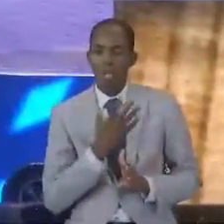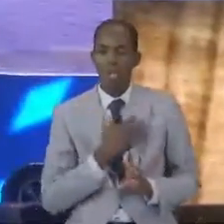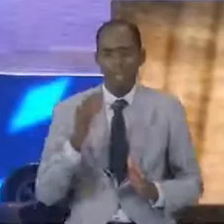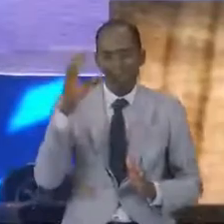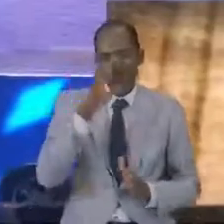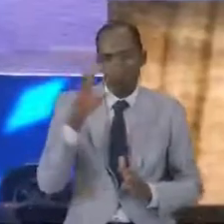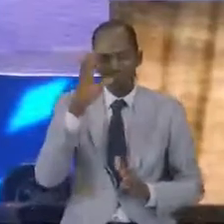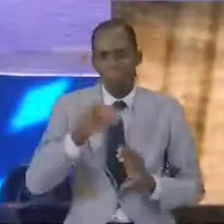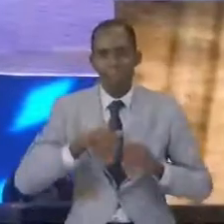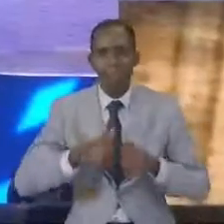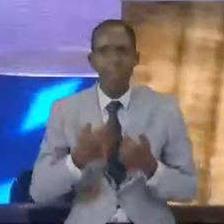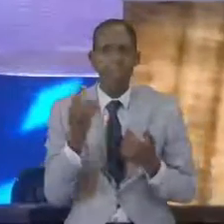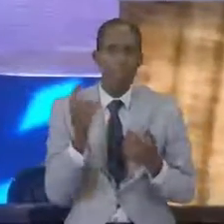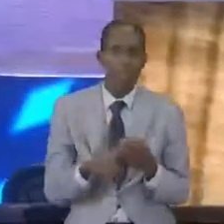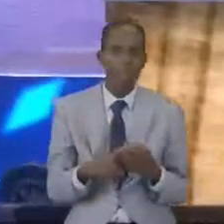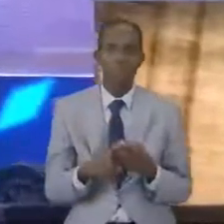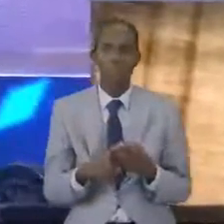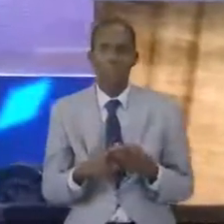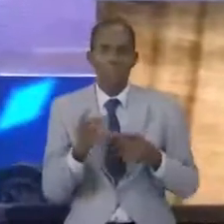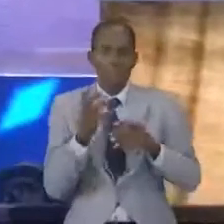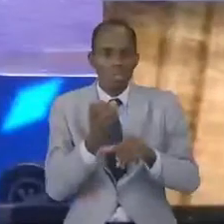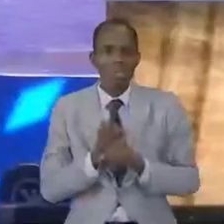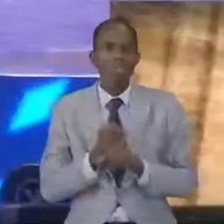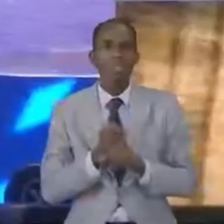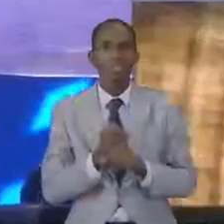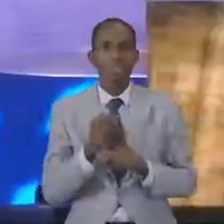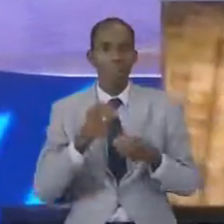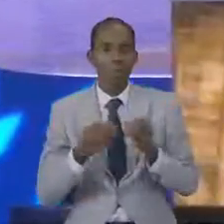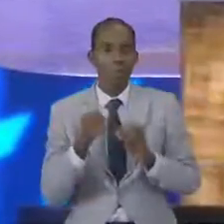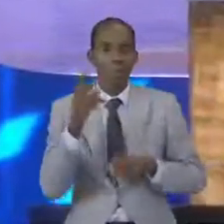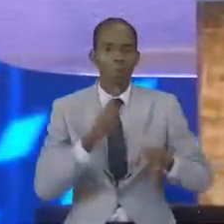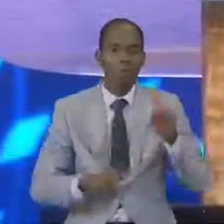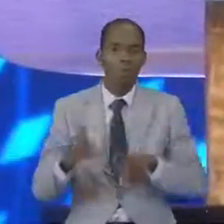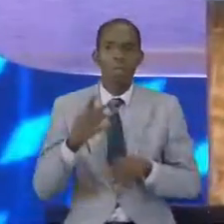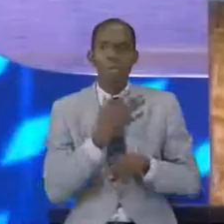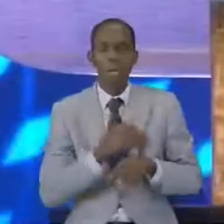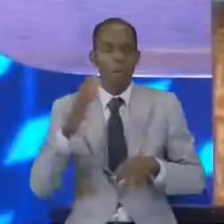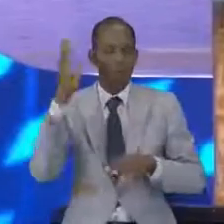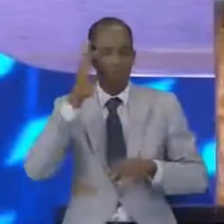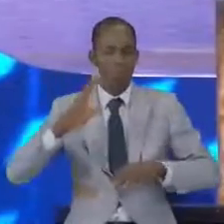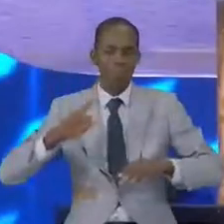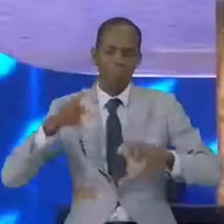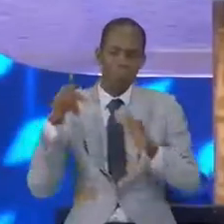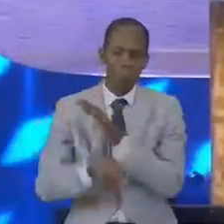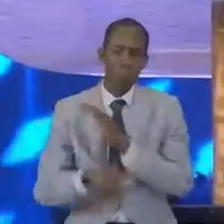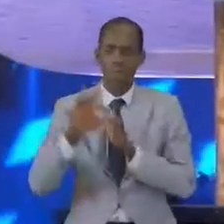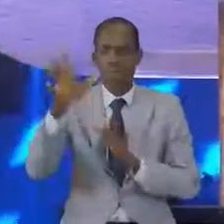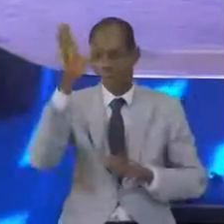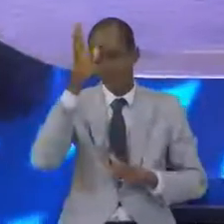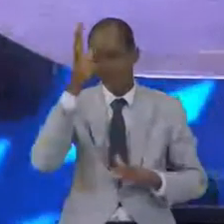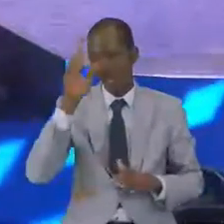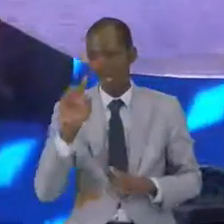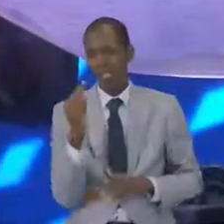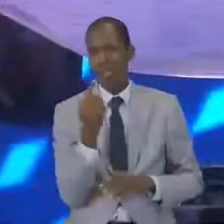rassembler à gagner le cœur des ruralités et de je vais frapper ton père en un seul coup